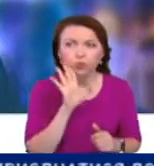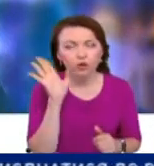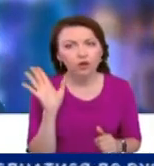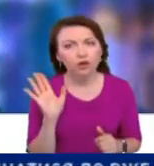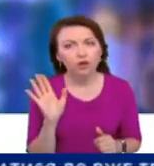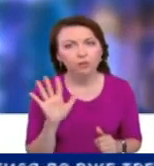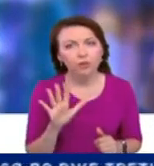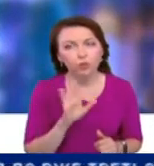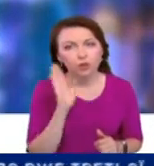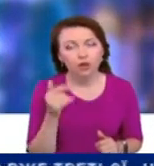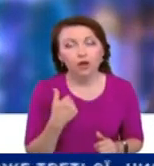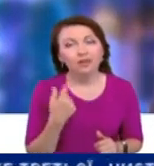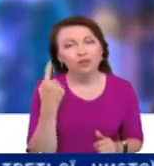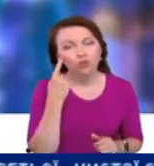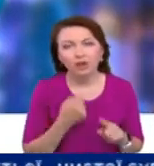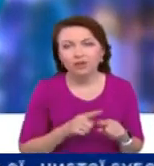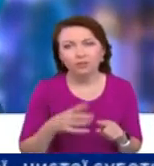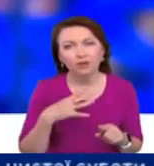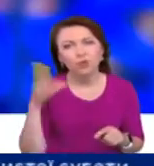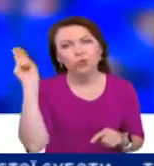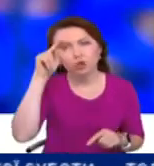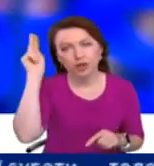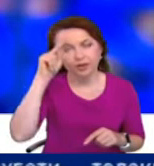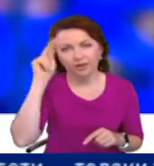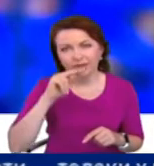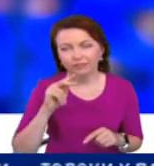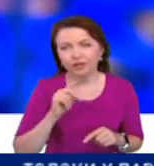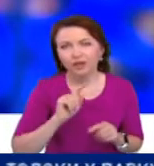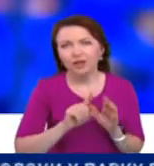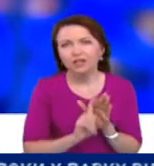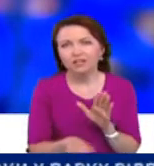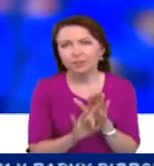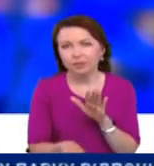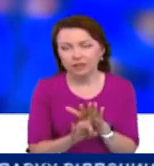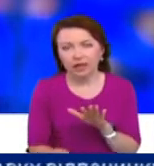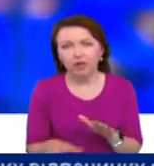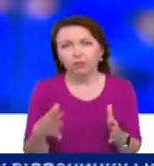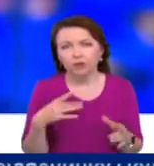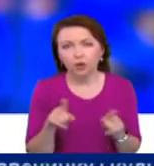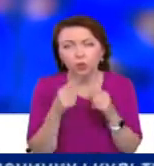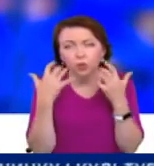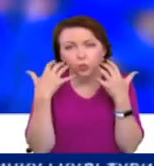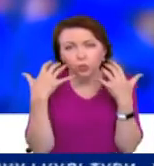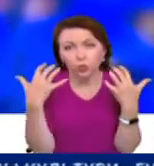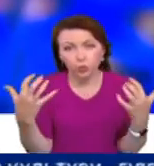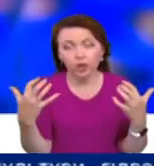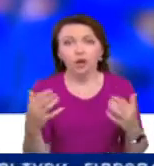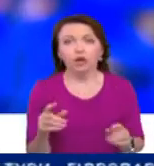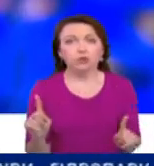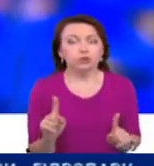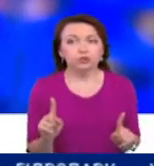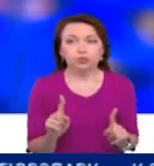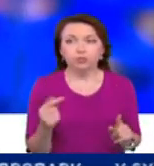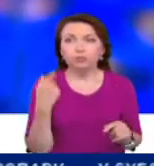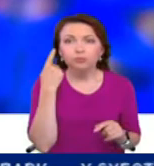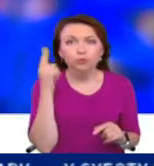жив? Я так думаю, что это были какие-то учения истребителей, и был такой гул. что... Ну, мы